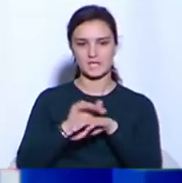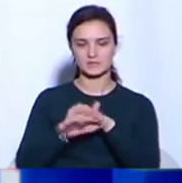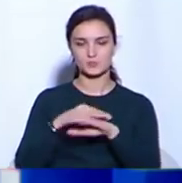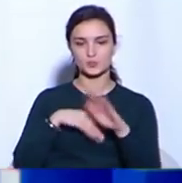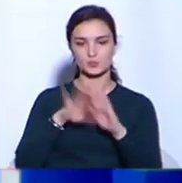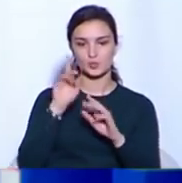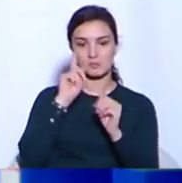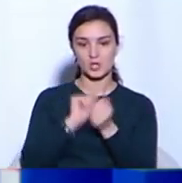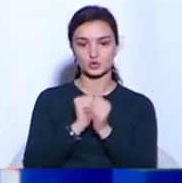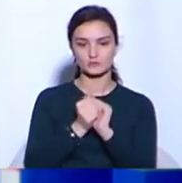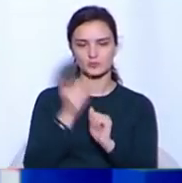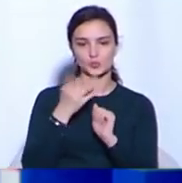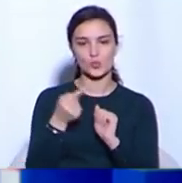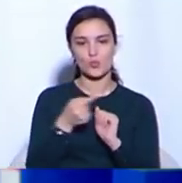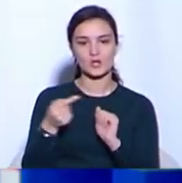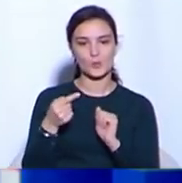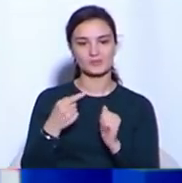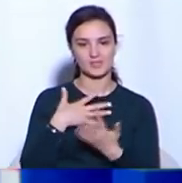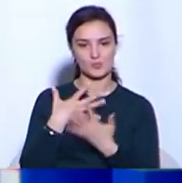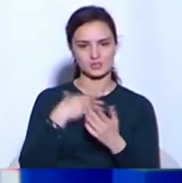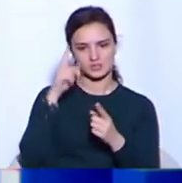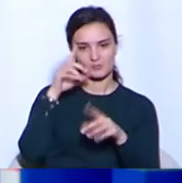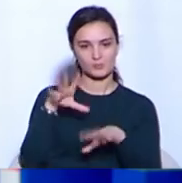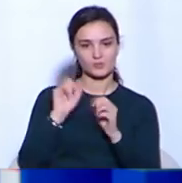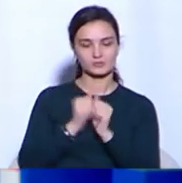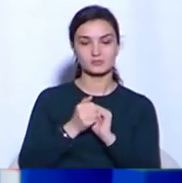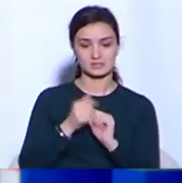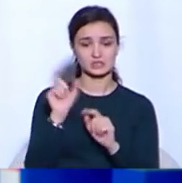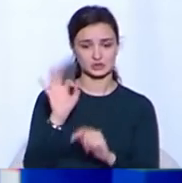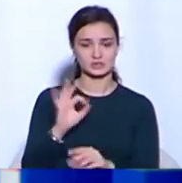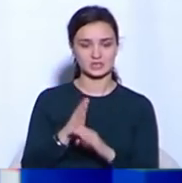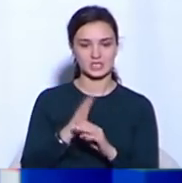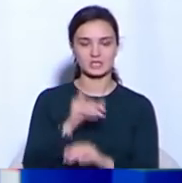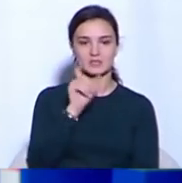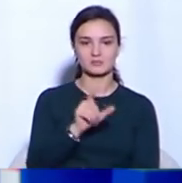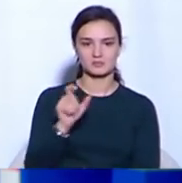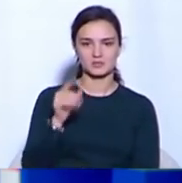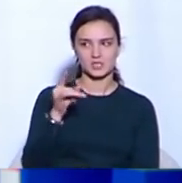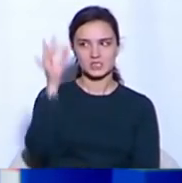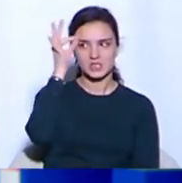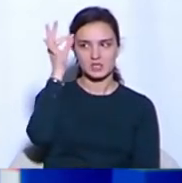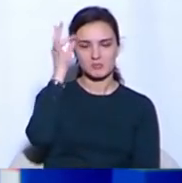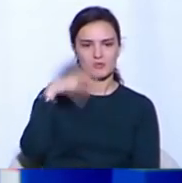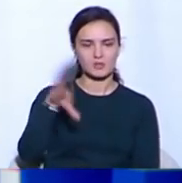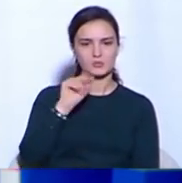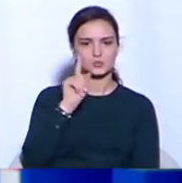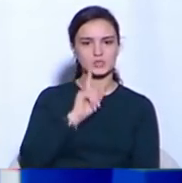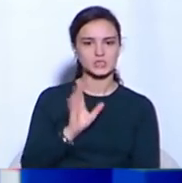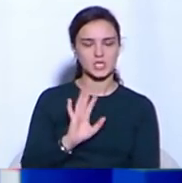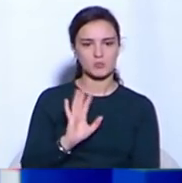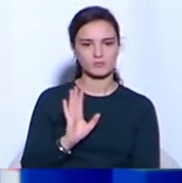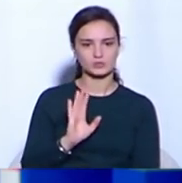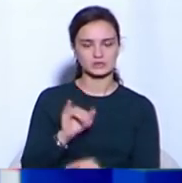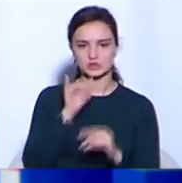უფრო მძაფრად იმახსოვრებს თუ უარყოფით ემოციებთან? იმიტომ რომ ძალიან ხშირად არის ხოლმე, რომ ადამიანები იხსენებენ ყველაფერს უსიამოვნოს